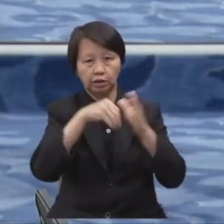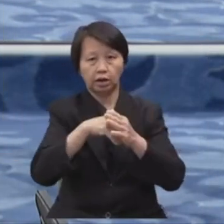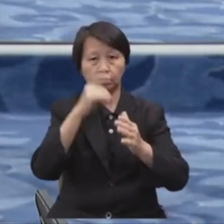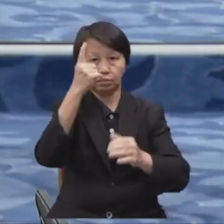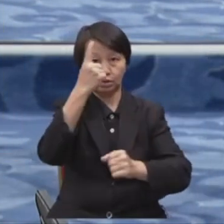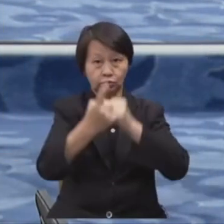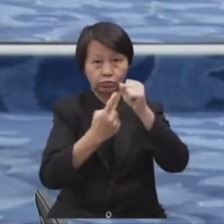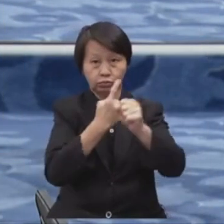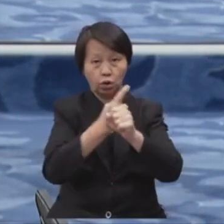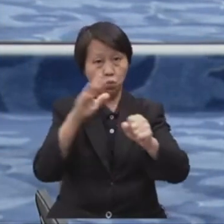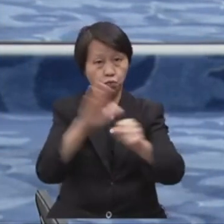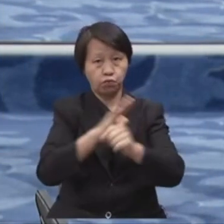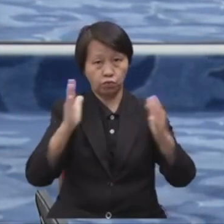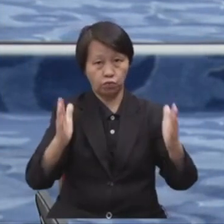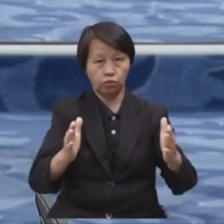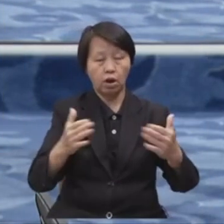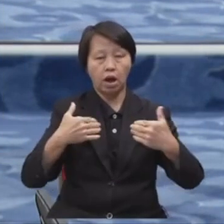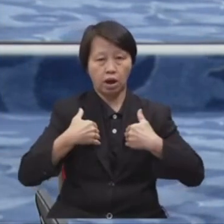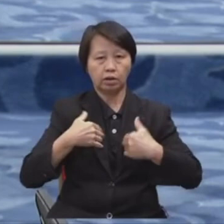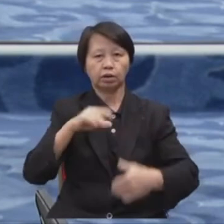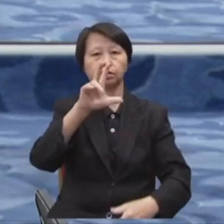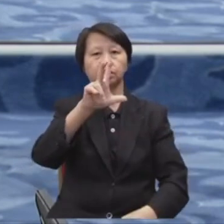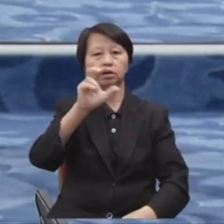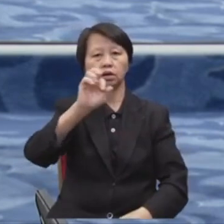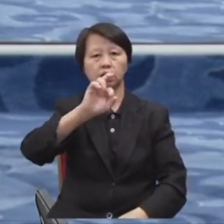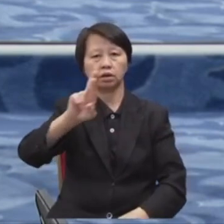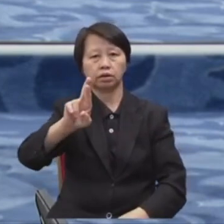sepenuhnya adalah 3000